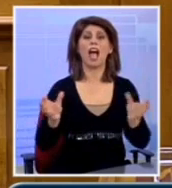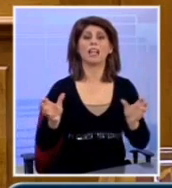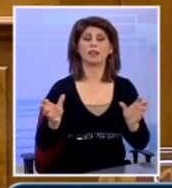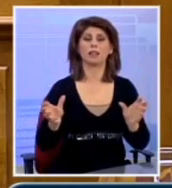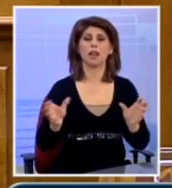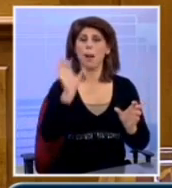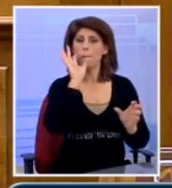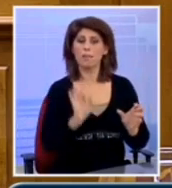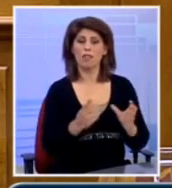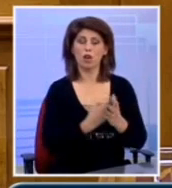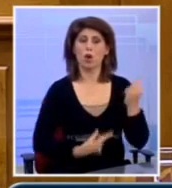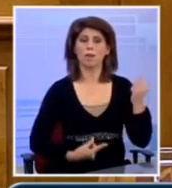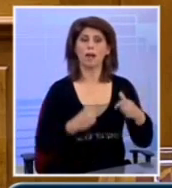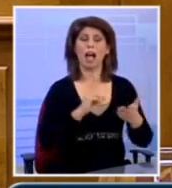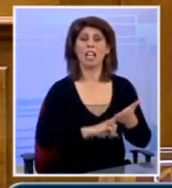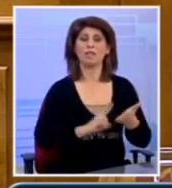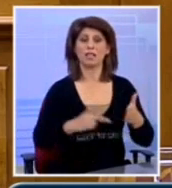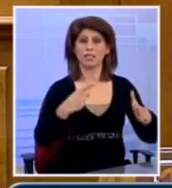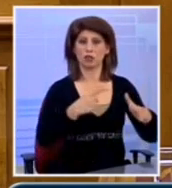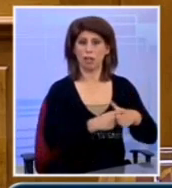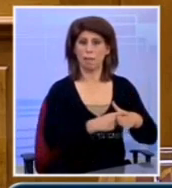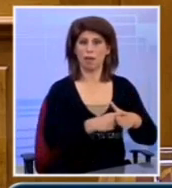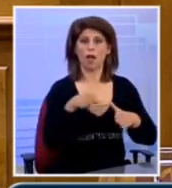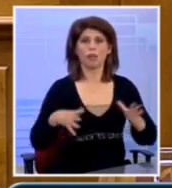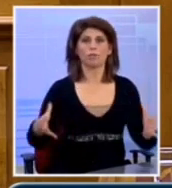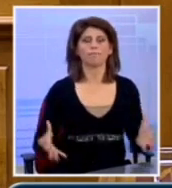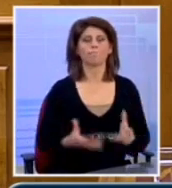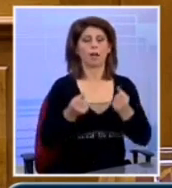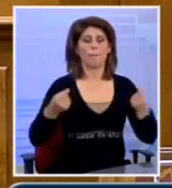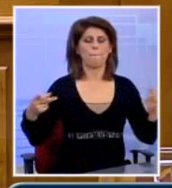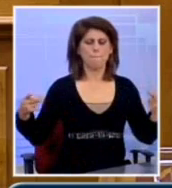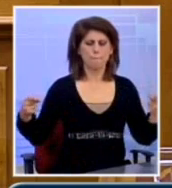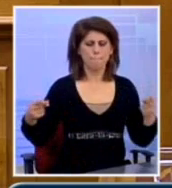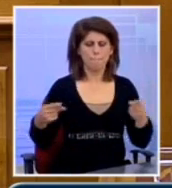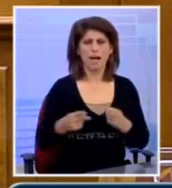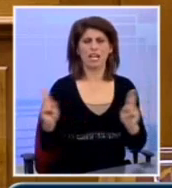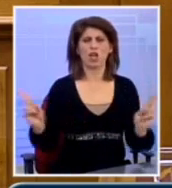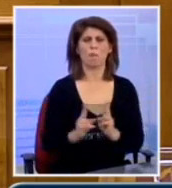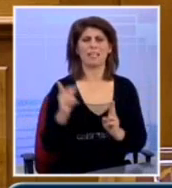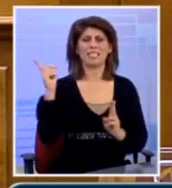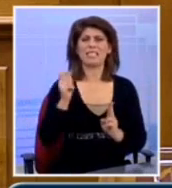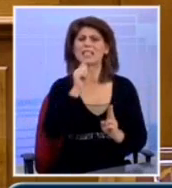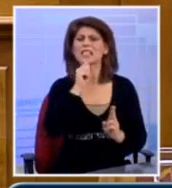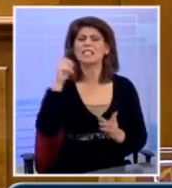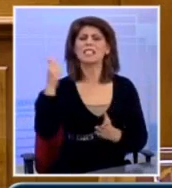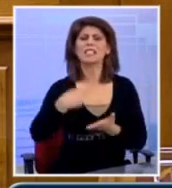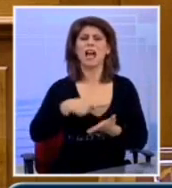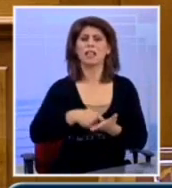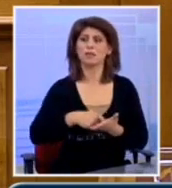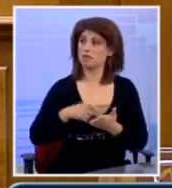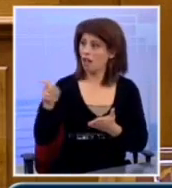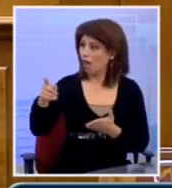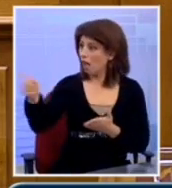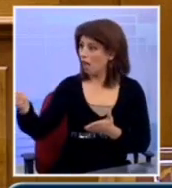μηδενικού ελλείμματος για τα ασφαλιστικά ταμεία που μας γλιτώνει από τις περικοπές στις συντάξεις που εσείς αποφασίσατε?